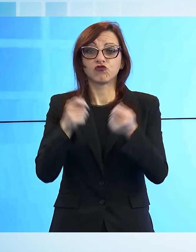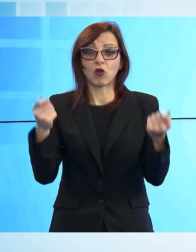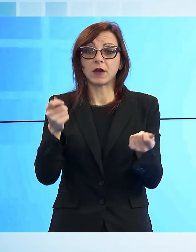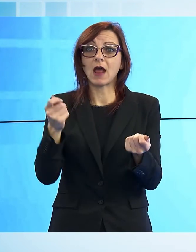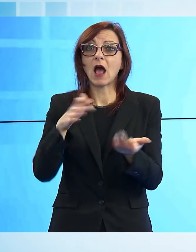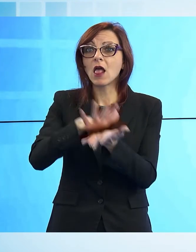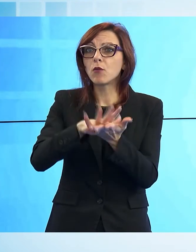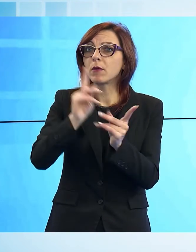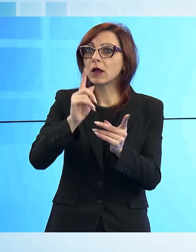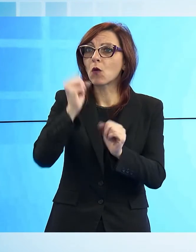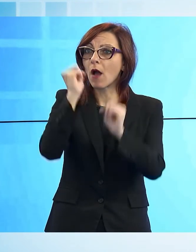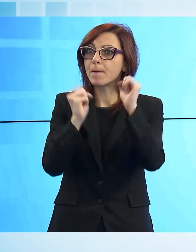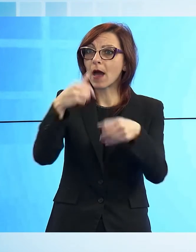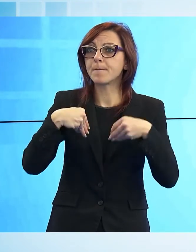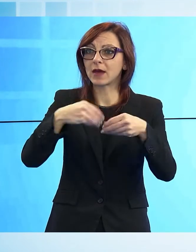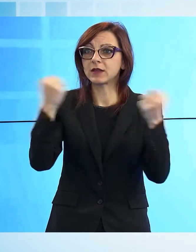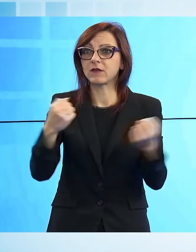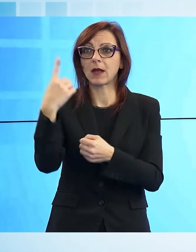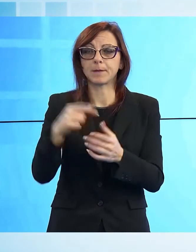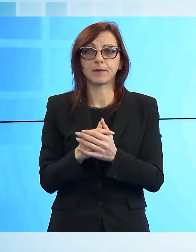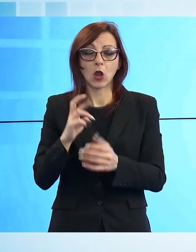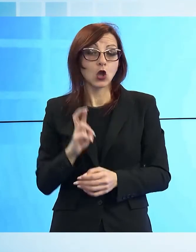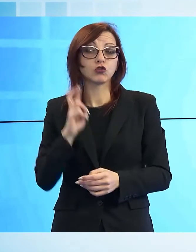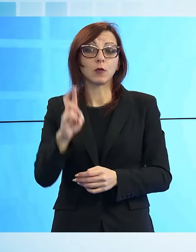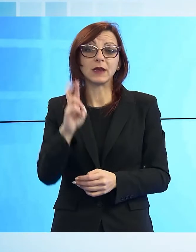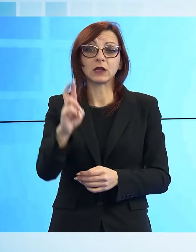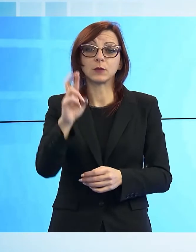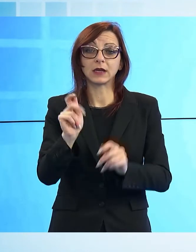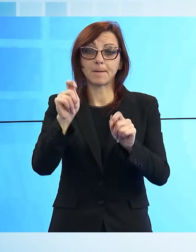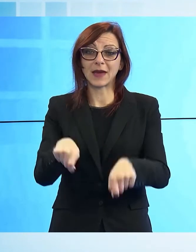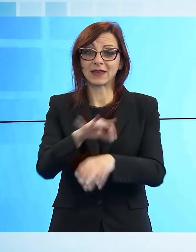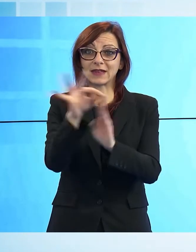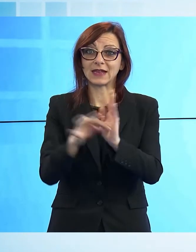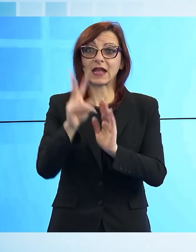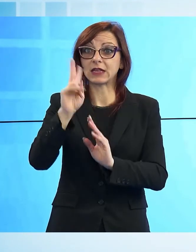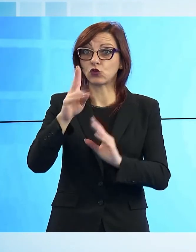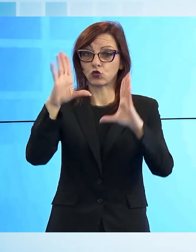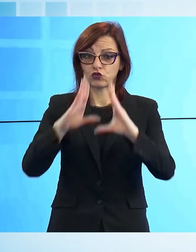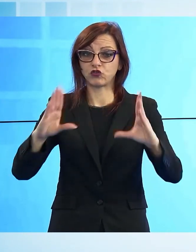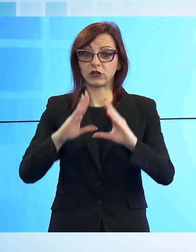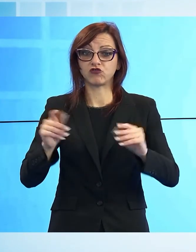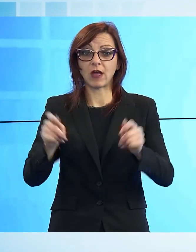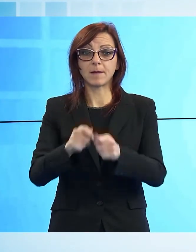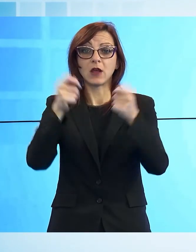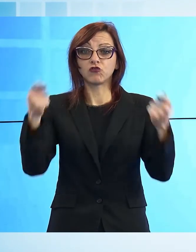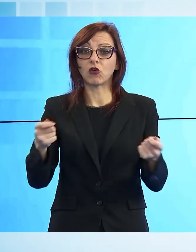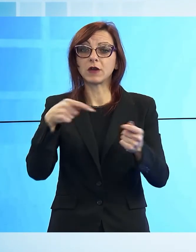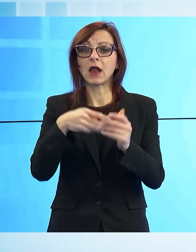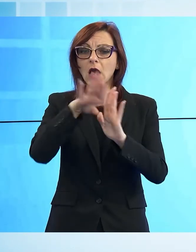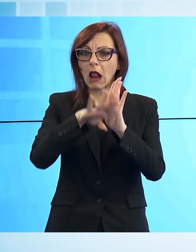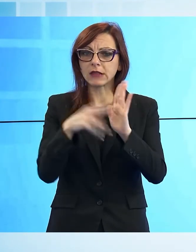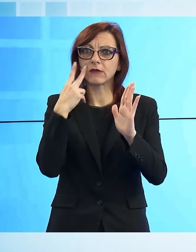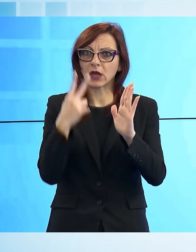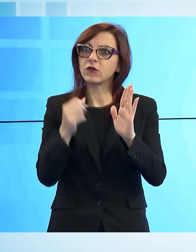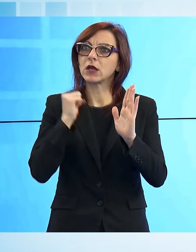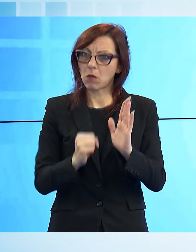parteciperanno all'iniziativa. Ogni domenica poi, a partire dal 12 dicembre, La Nazione pubblicherà le classifiche provvisorie e al termine